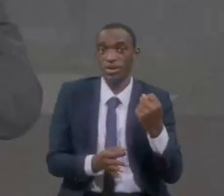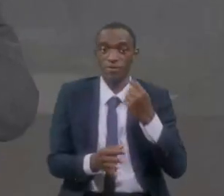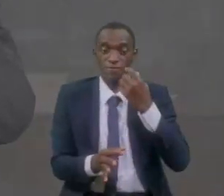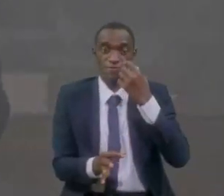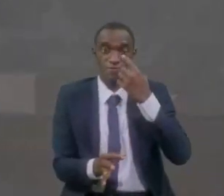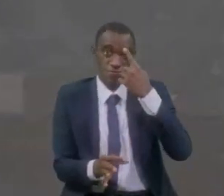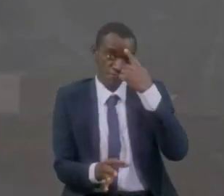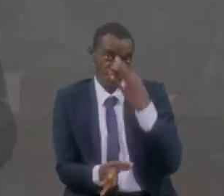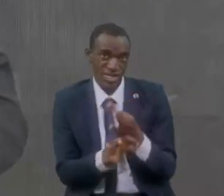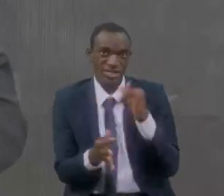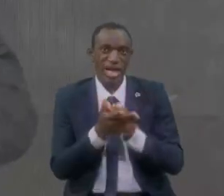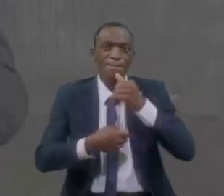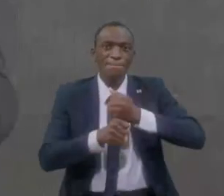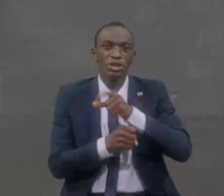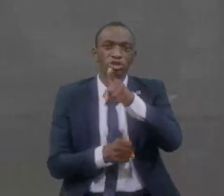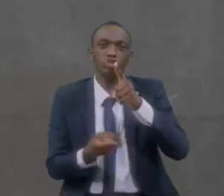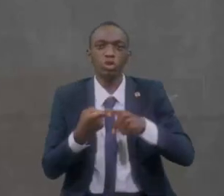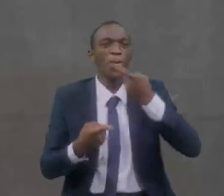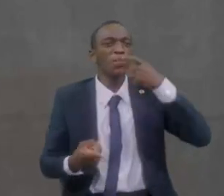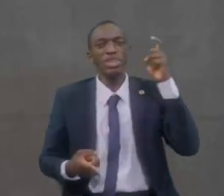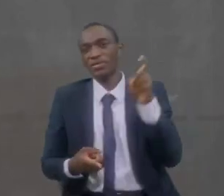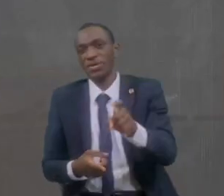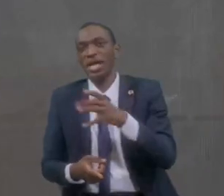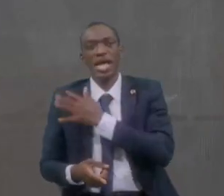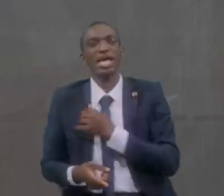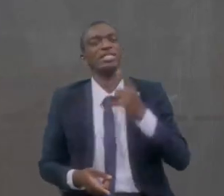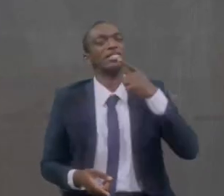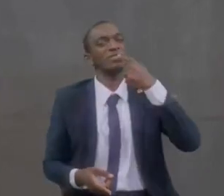t'amène à décréter et à dire,